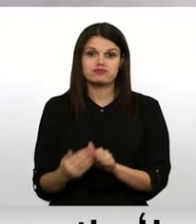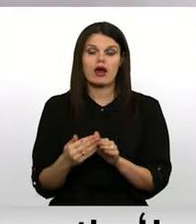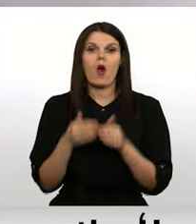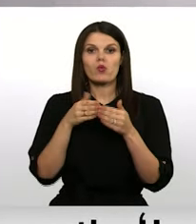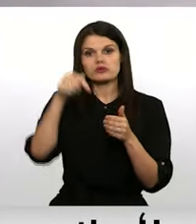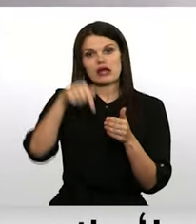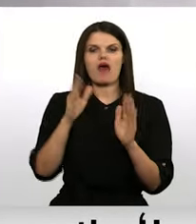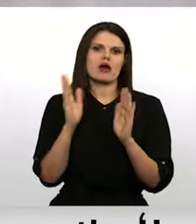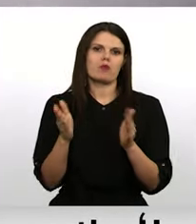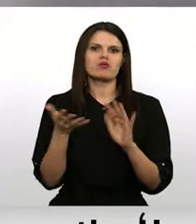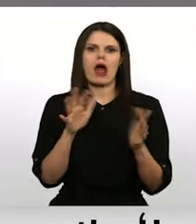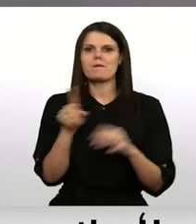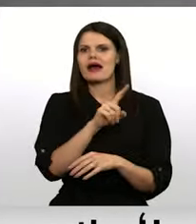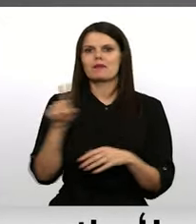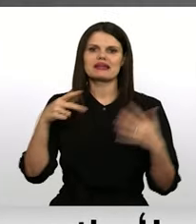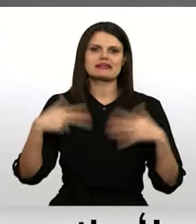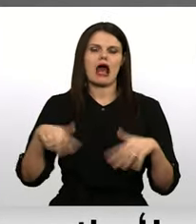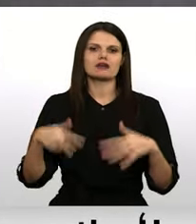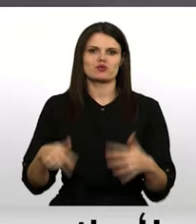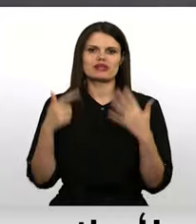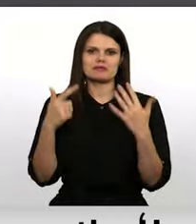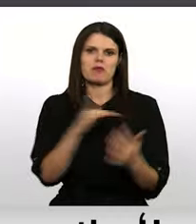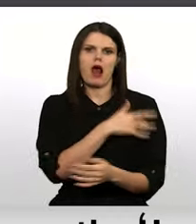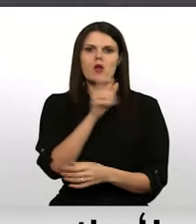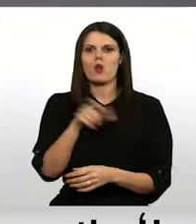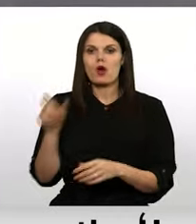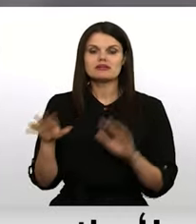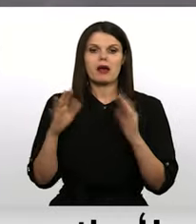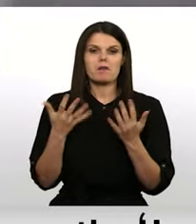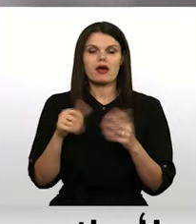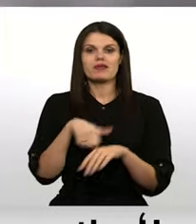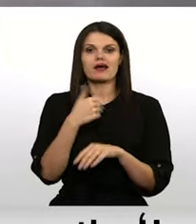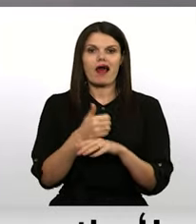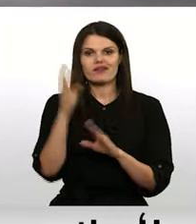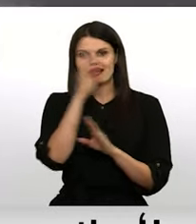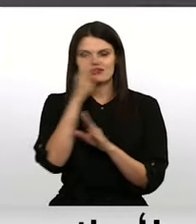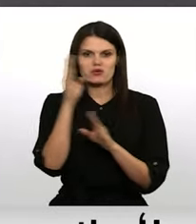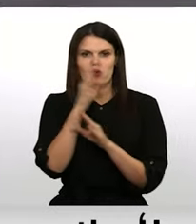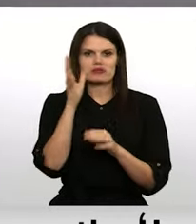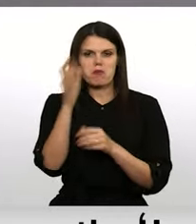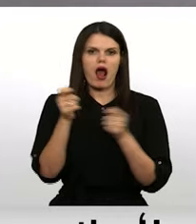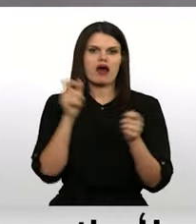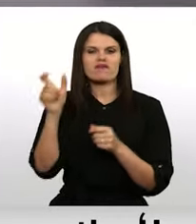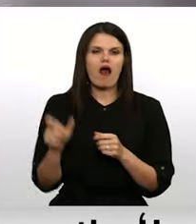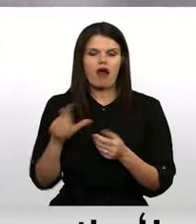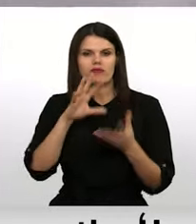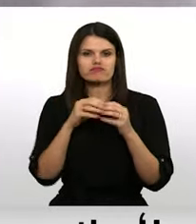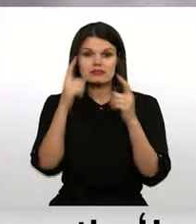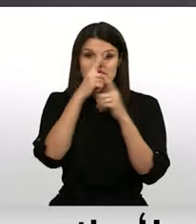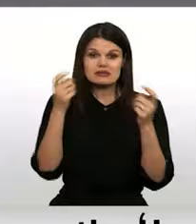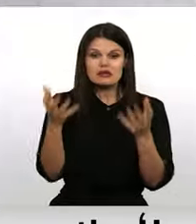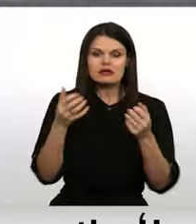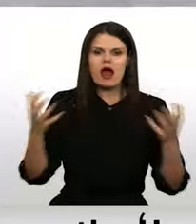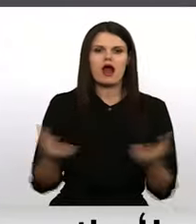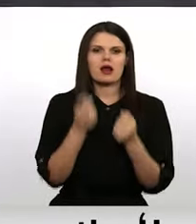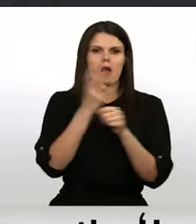varēja atrasties līdz 87 apkalpes locekļiem, taču pēc galvenās izlūkošanas pārvaldes ziņām glābšanas operācija